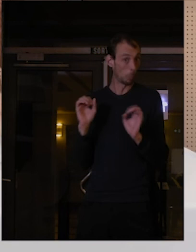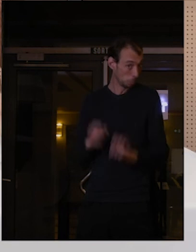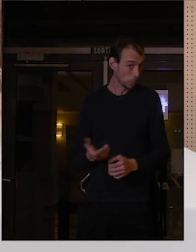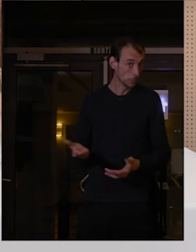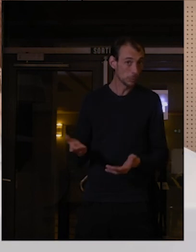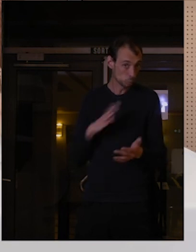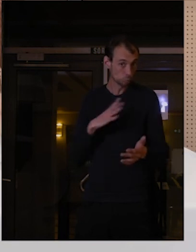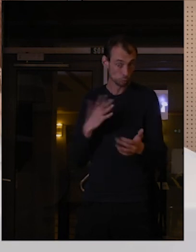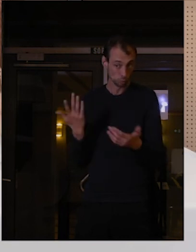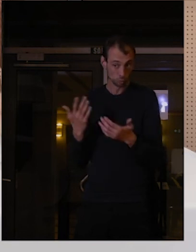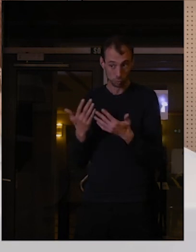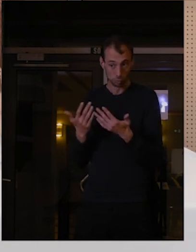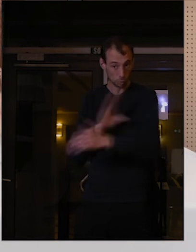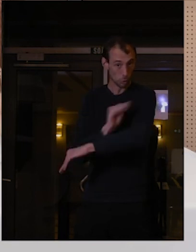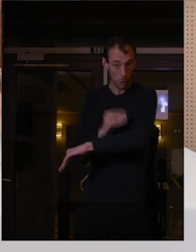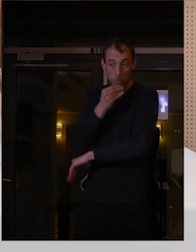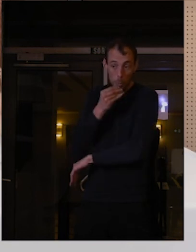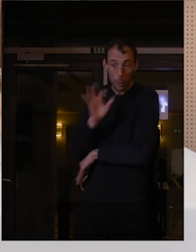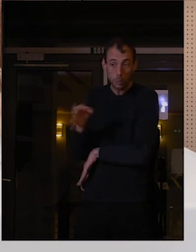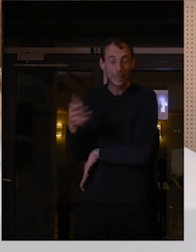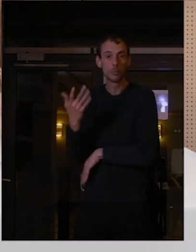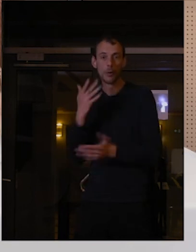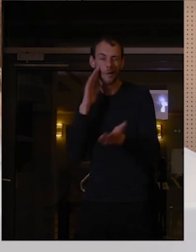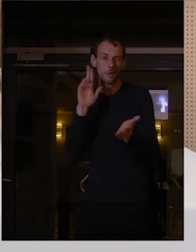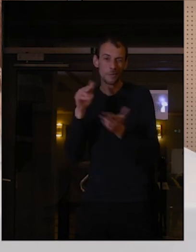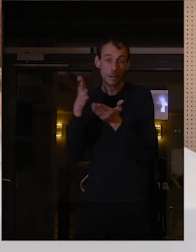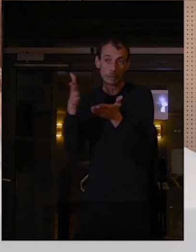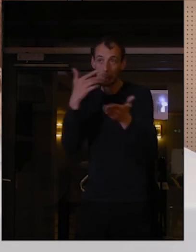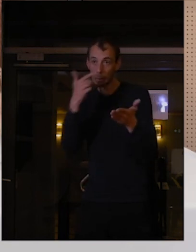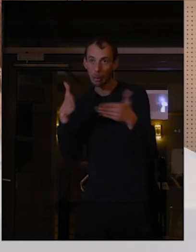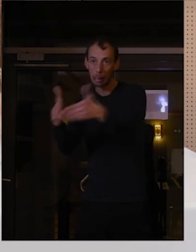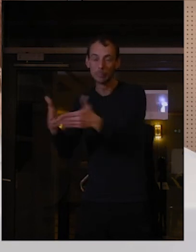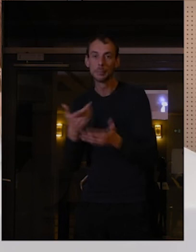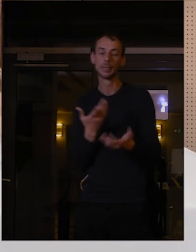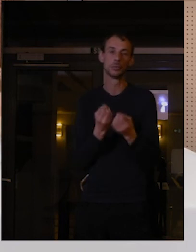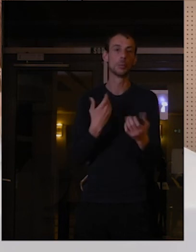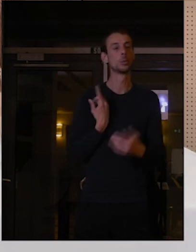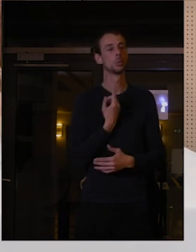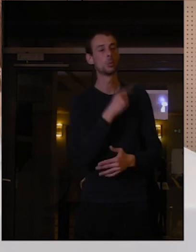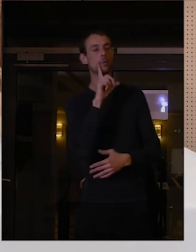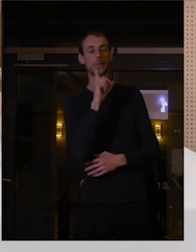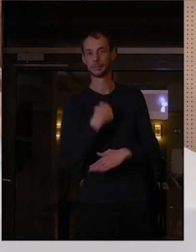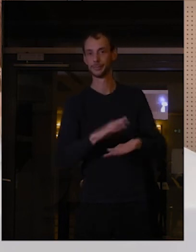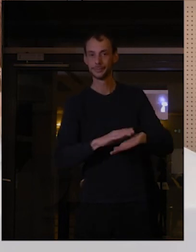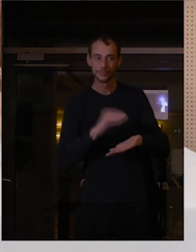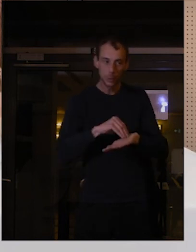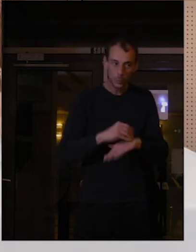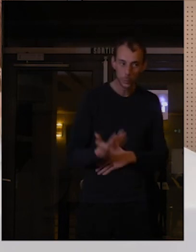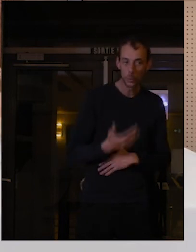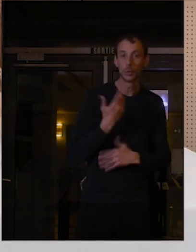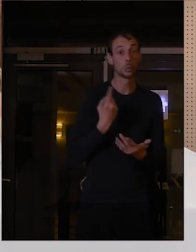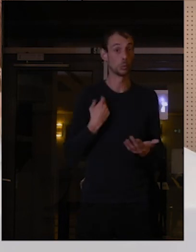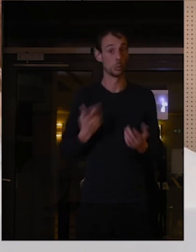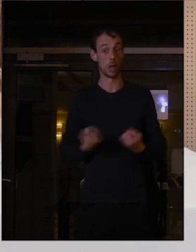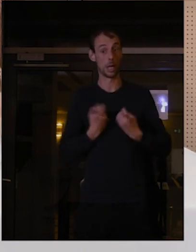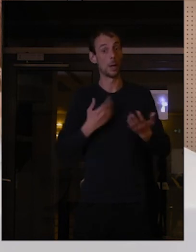qui le proposent. Je pense qu'on tend vers ça aussi. Nous, on encourage les jeunes filles. Moi, j'ai toujours appris en mixité. J'ai joué qu'avec des garçons et je m'entraînais en mixité. On